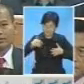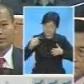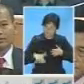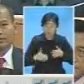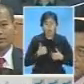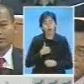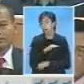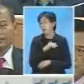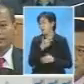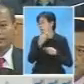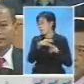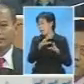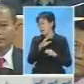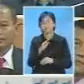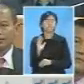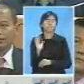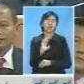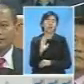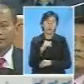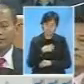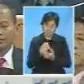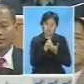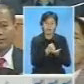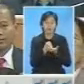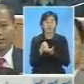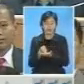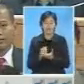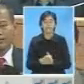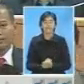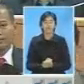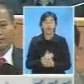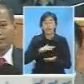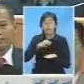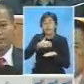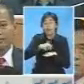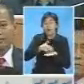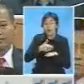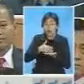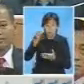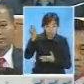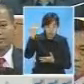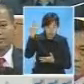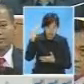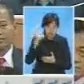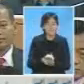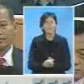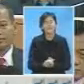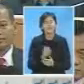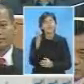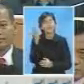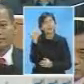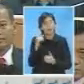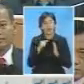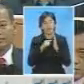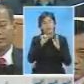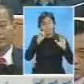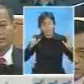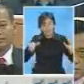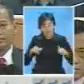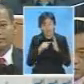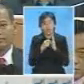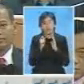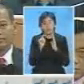ราจะนิ่งดูดายผมย้อนกลับไปนิดเดียวครับก่อนหน้านั้นครับไม่ว่าจะเป็นชัยนาทอุทัยธ